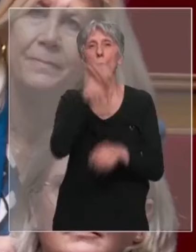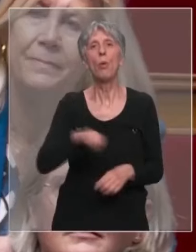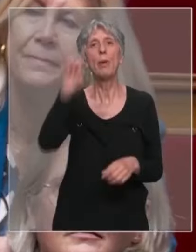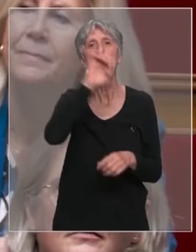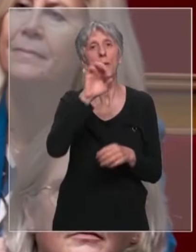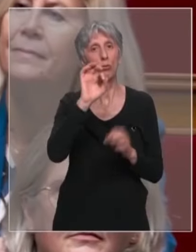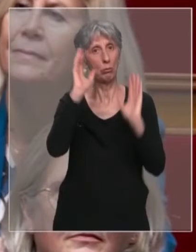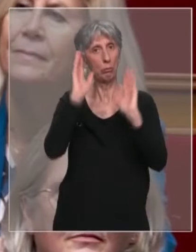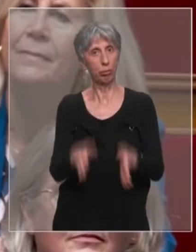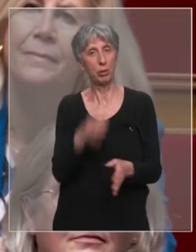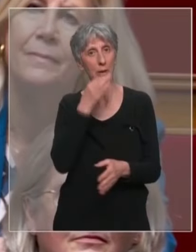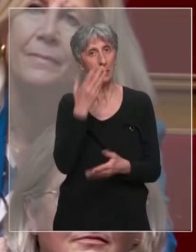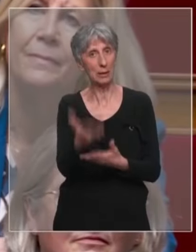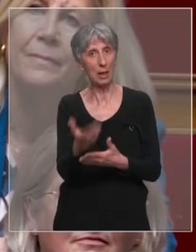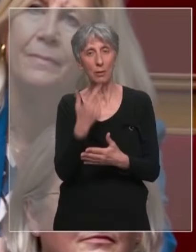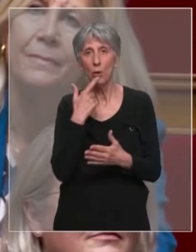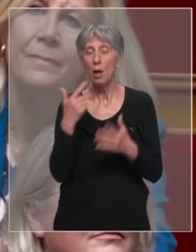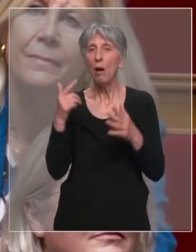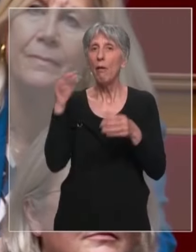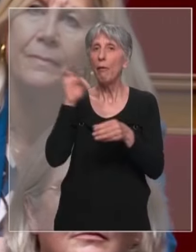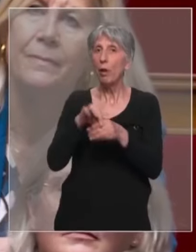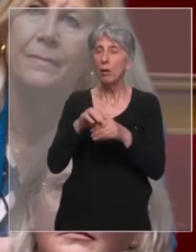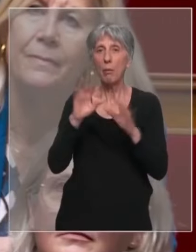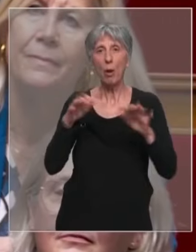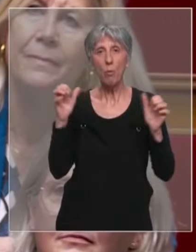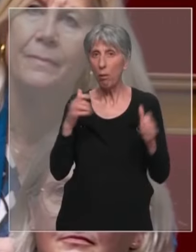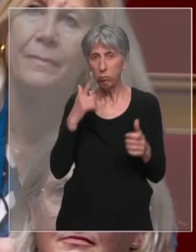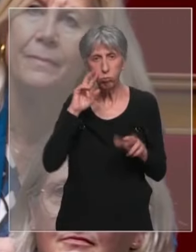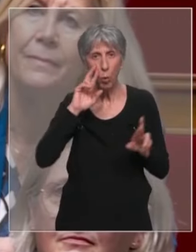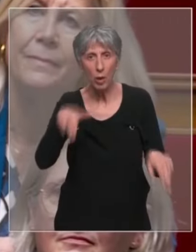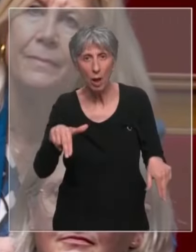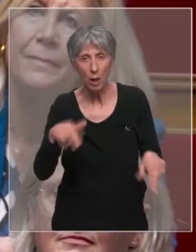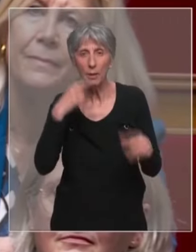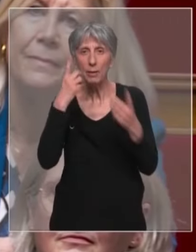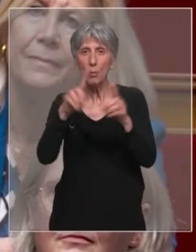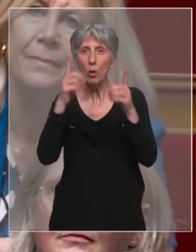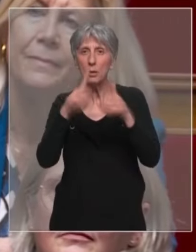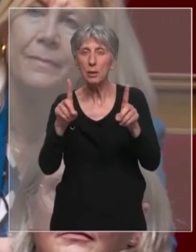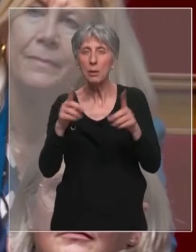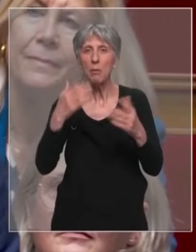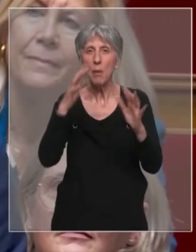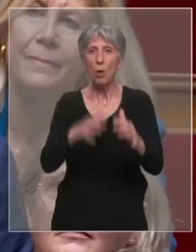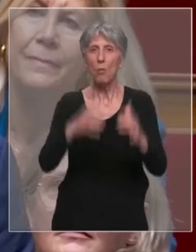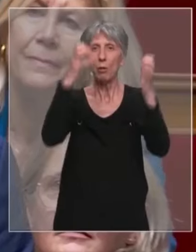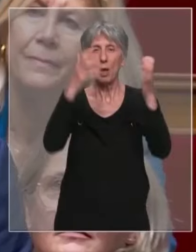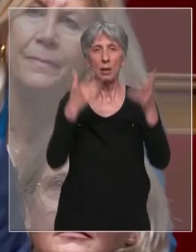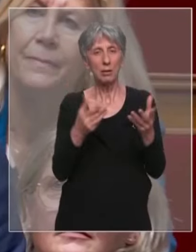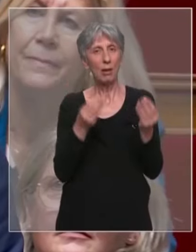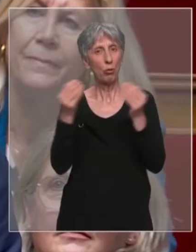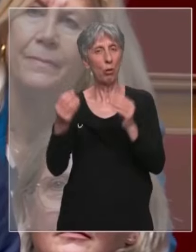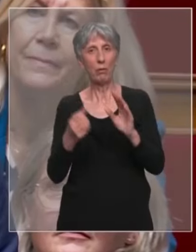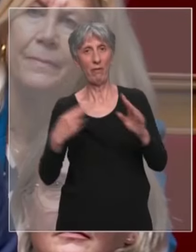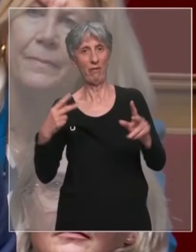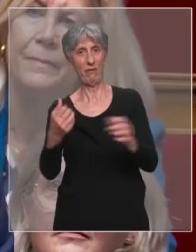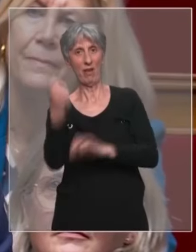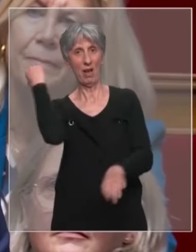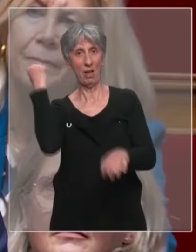l'affirme. Ainsi, le vote du Parlement ne compterait pas. La démocratie parlementaire serait donc en agriculture une entrave à votre volonté